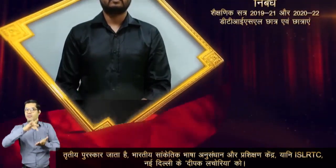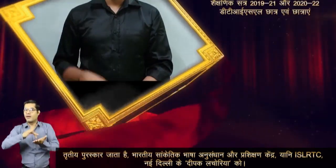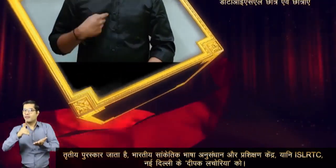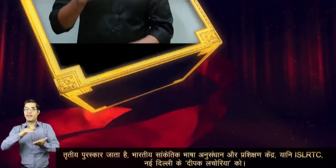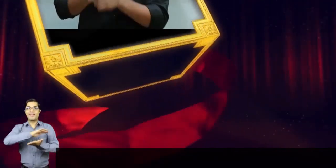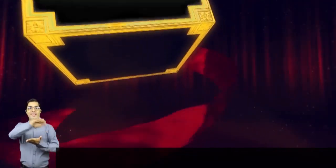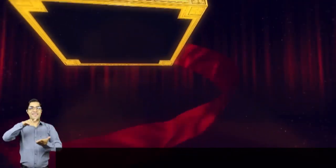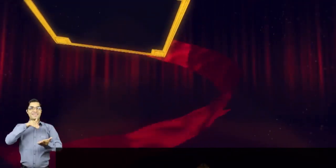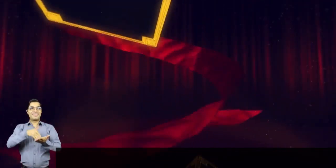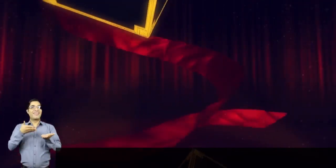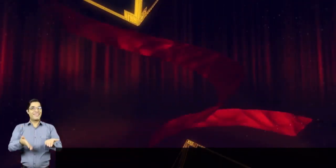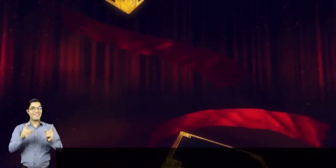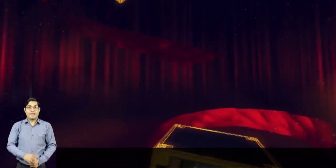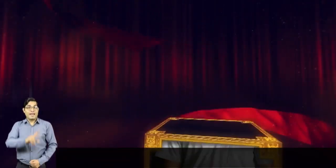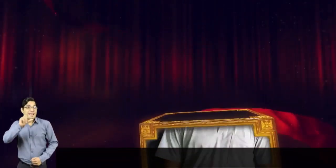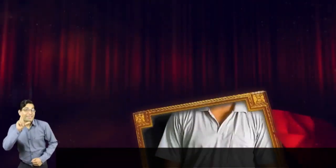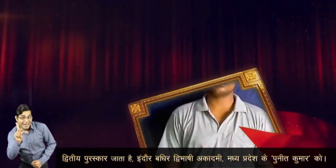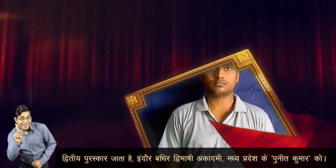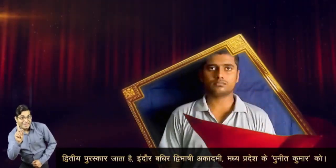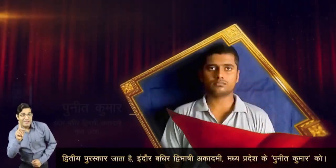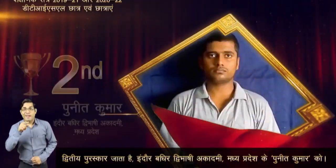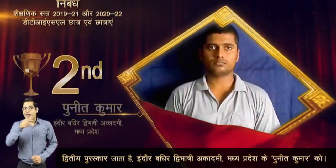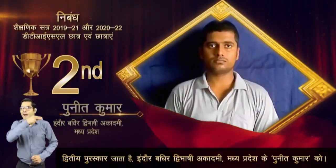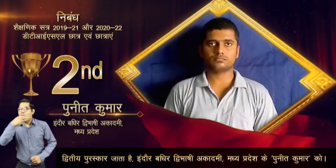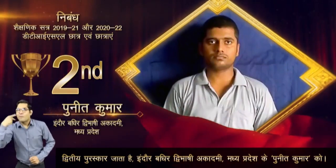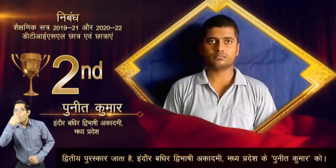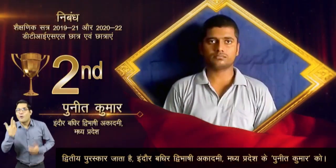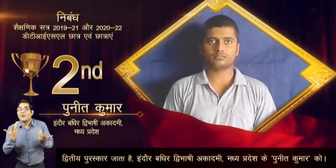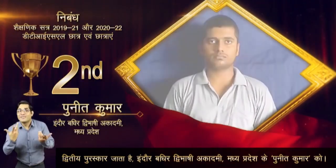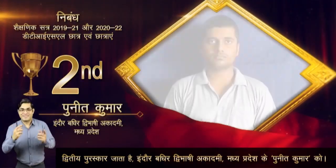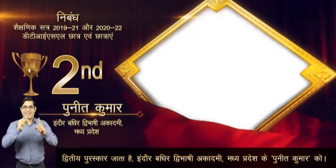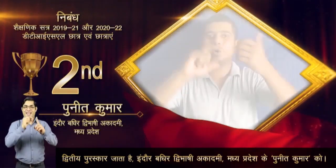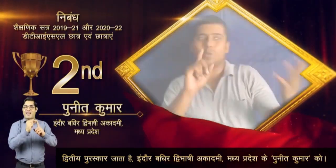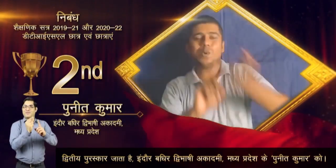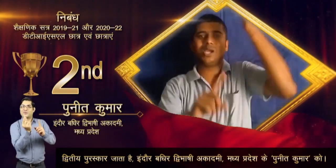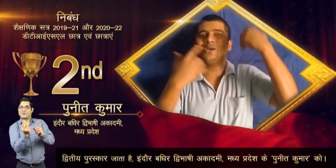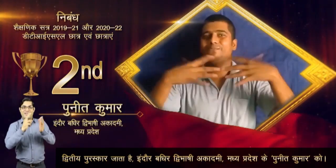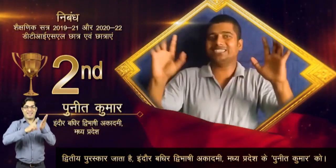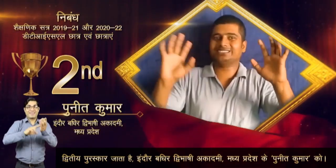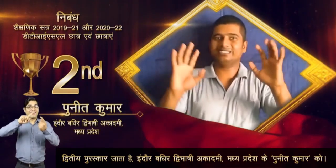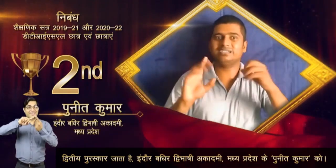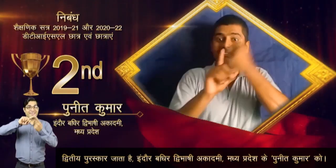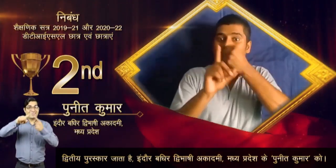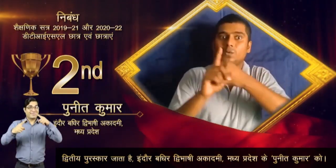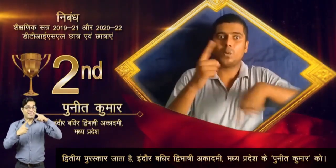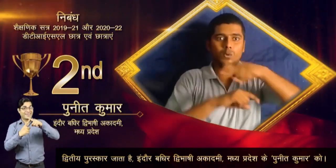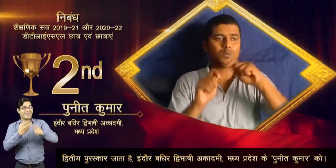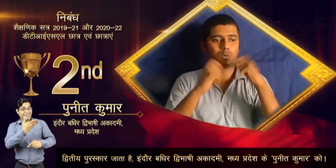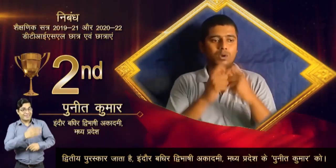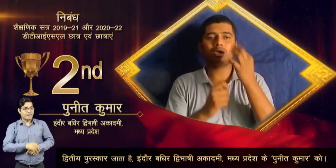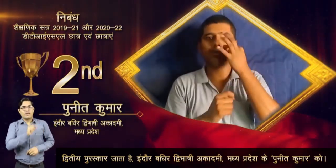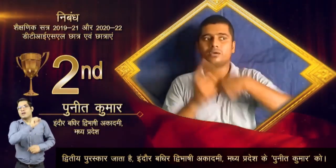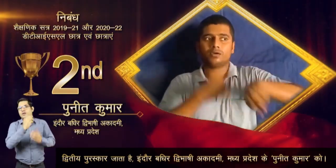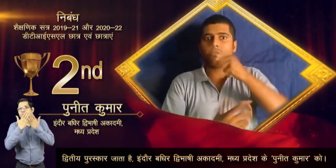के दीपक लचोरिया को। द्वितीय पुरस्कार जाता है इंदौर बधिर द्विभाषी एकेडमी मध्य प्रदेश के